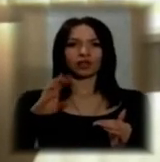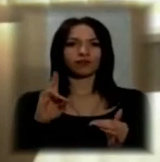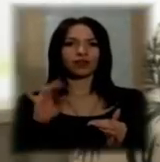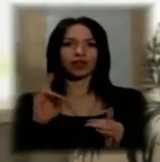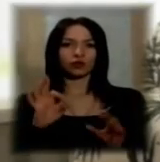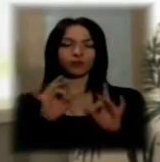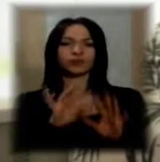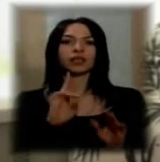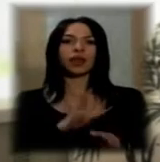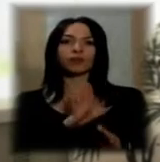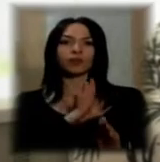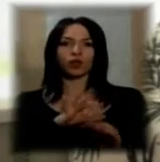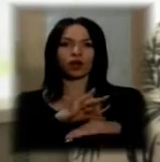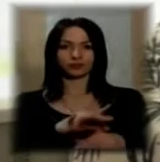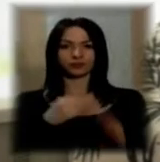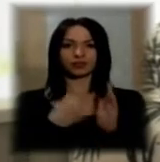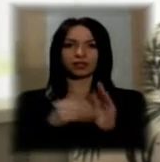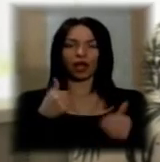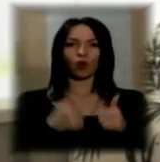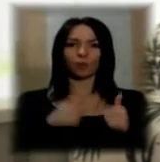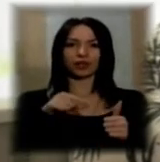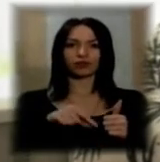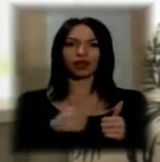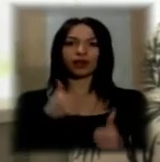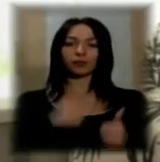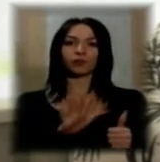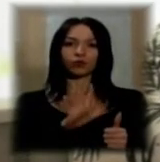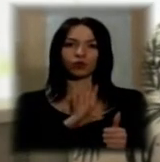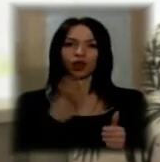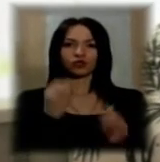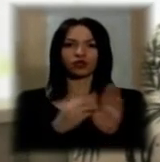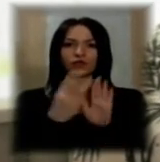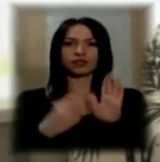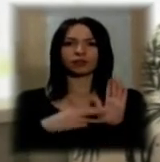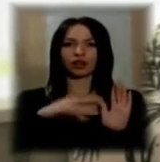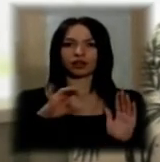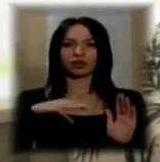закупівлі. Сама процедура закупівлі була проведена ще 18 листопада і